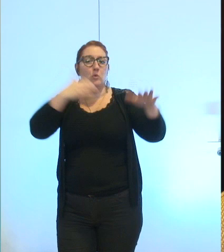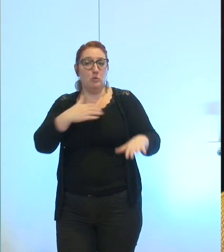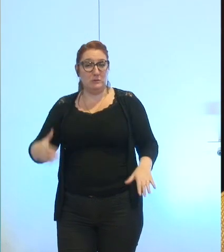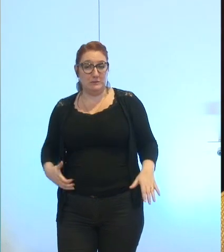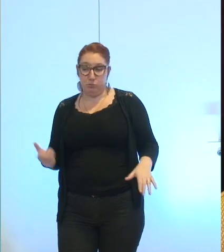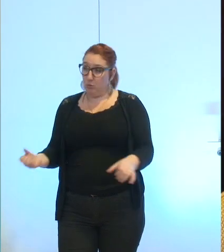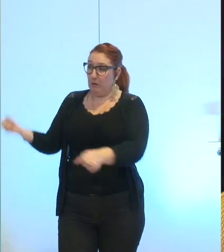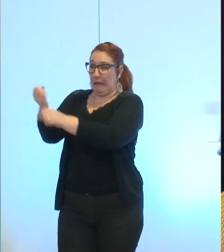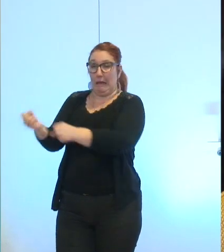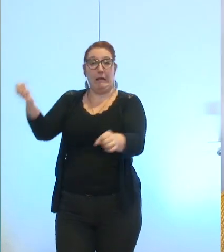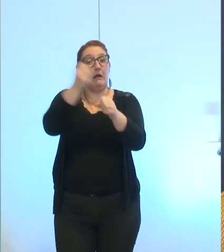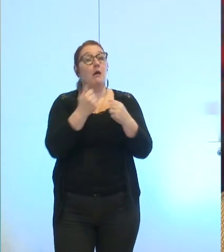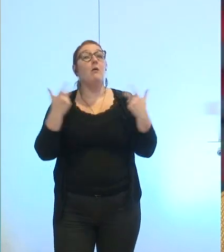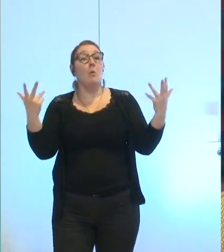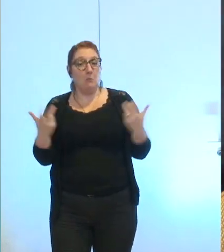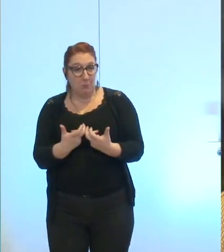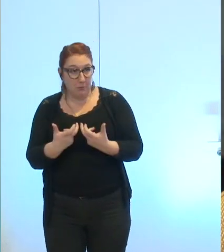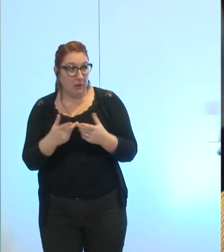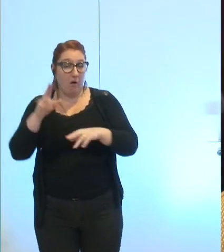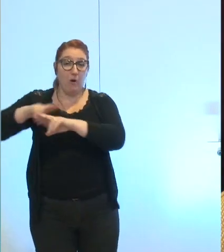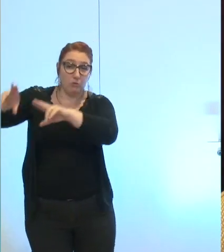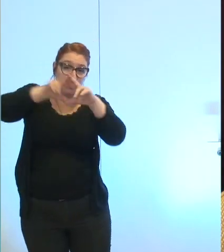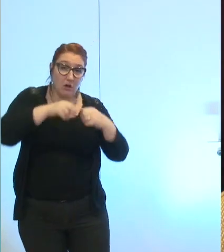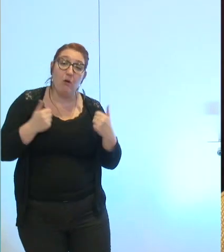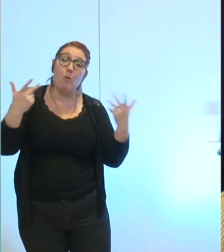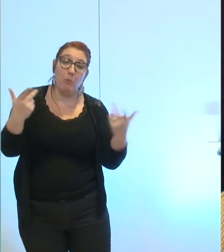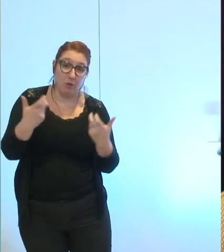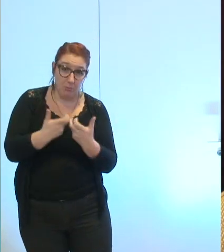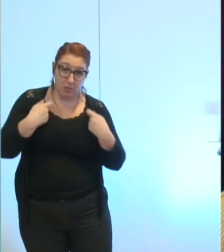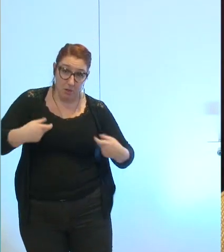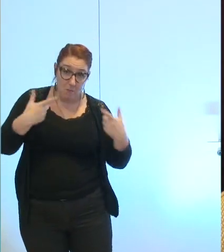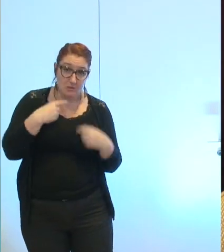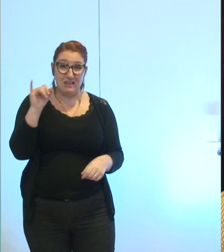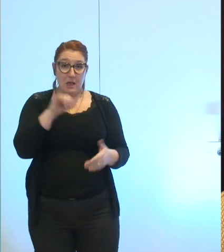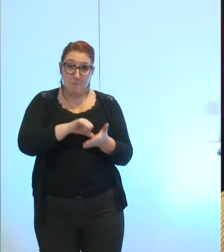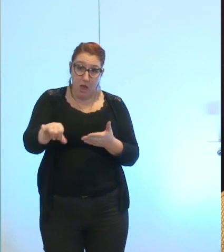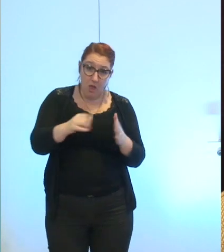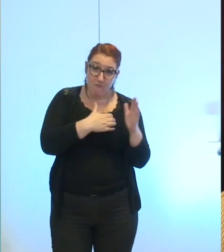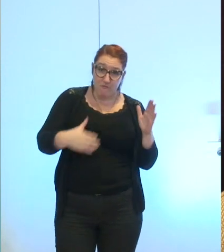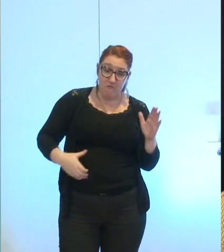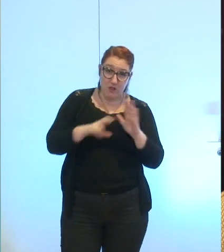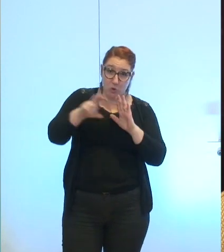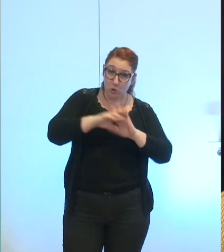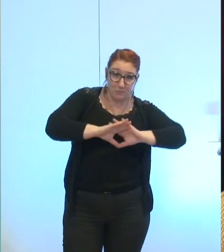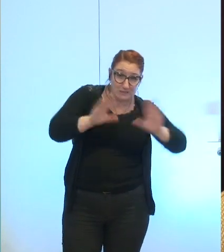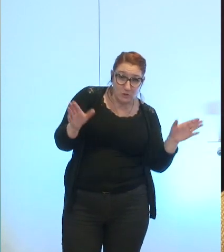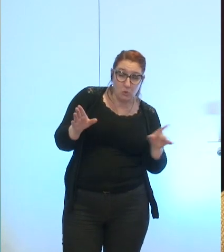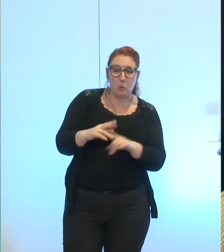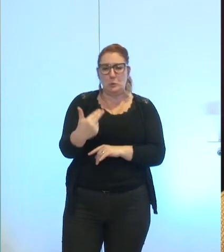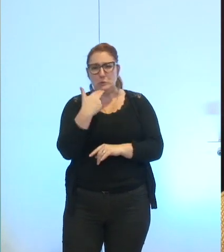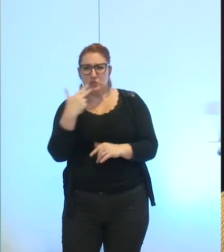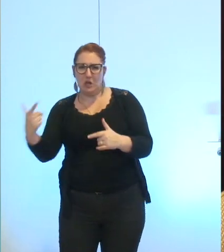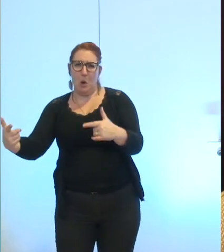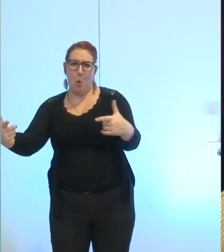coûtera leur entretien sera-t-il supporté par la seule ville de Grenoble comment allez-vous gérer les conflits d'usagers